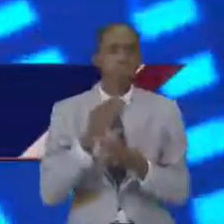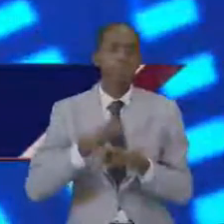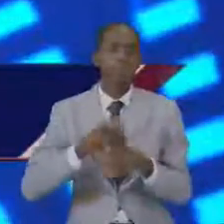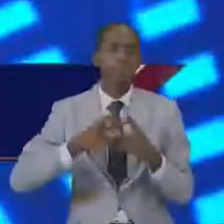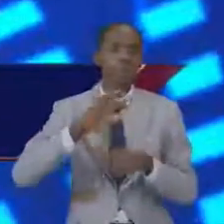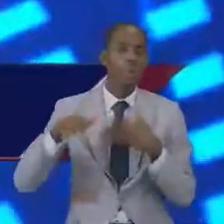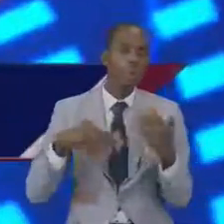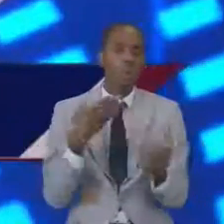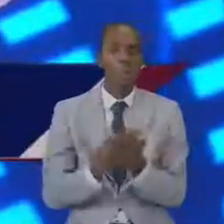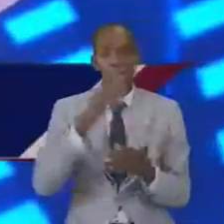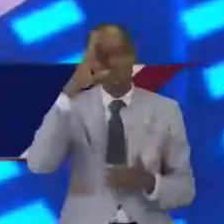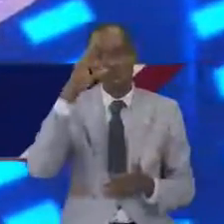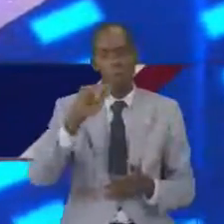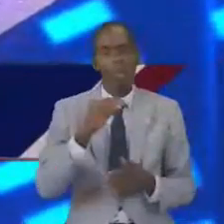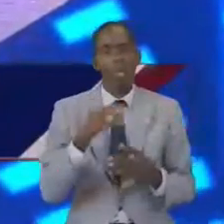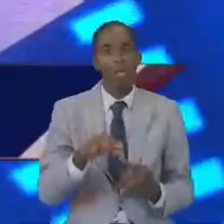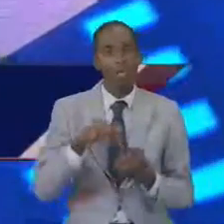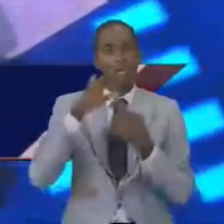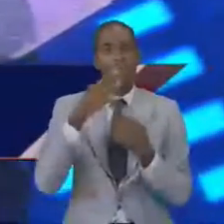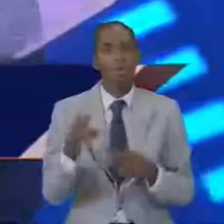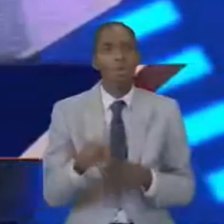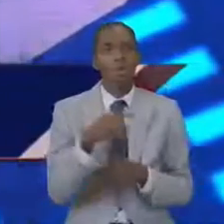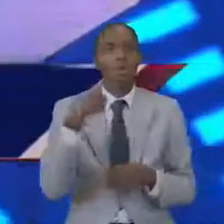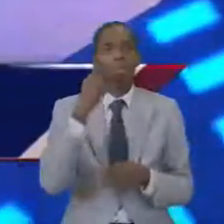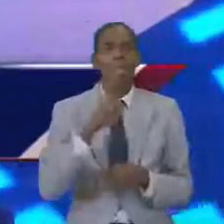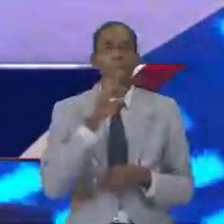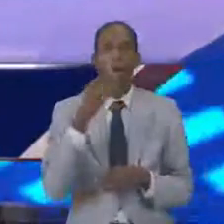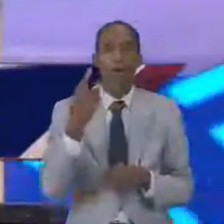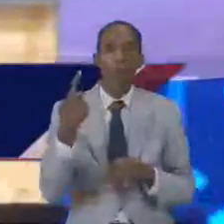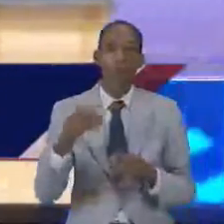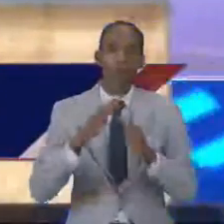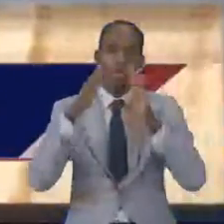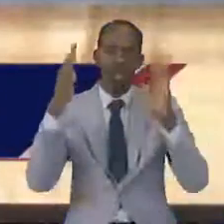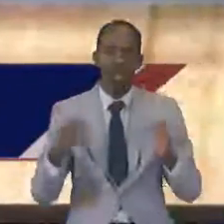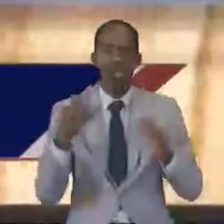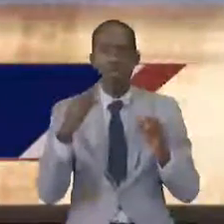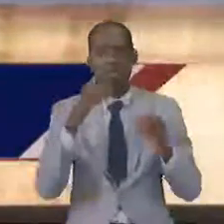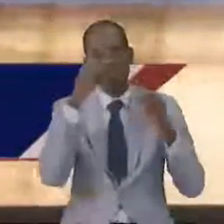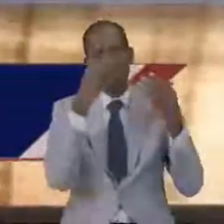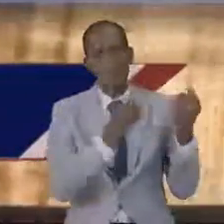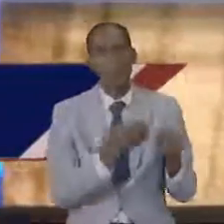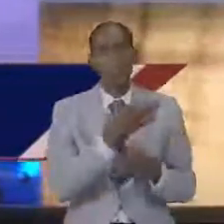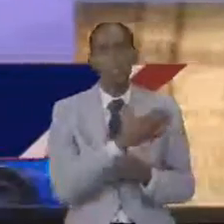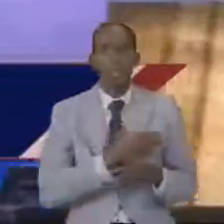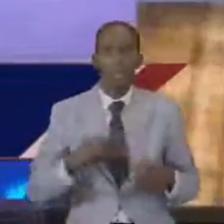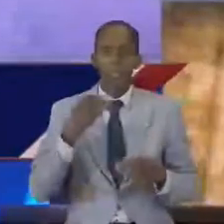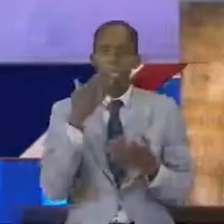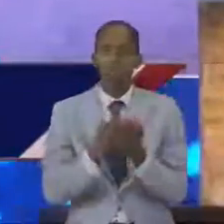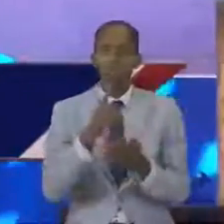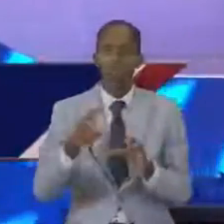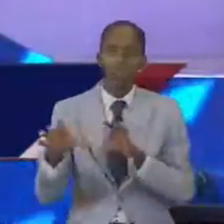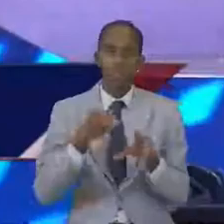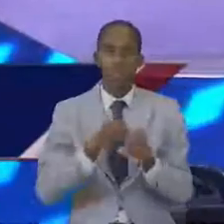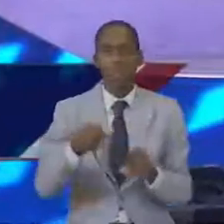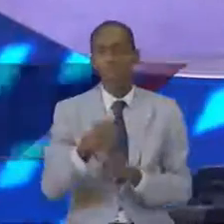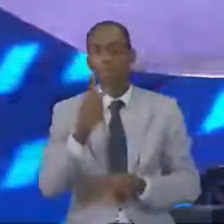et surtout envers les frais en la foi le bien quand vous faites dans